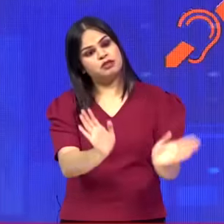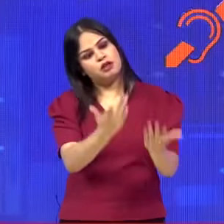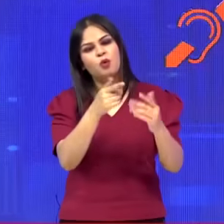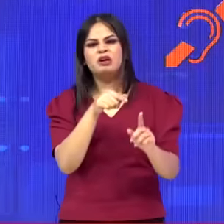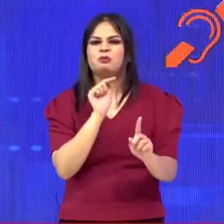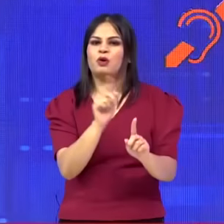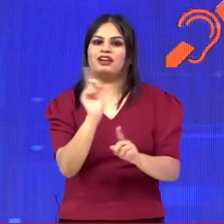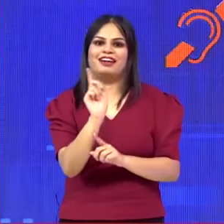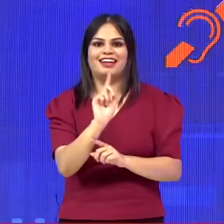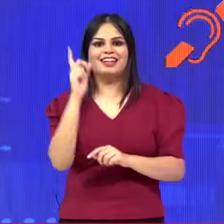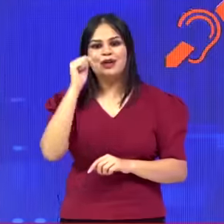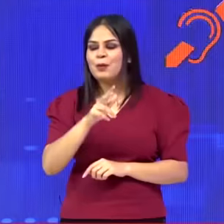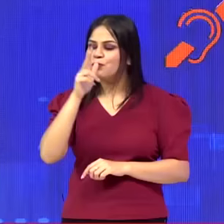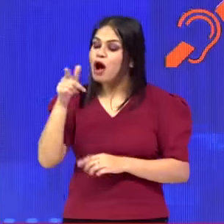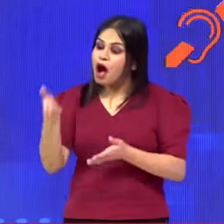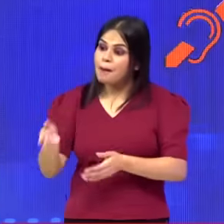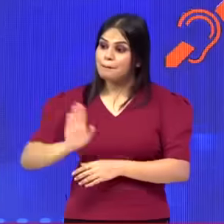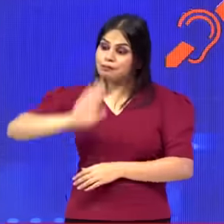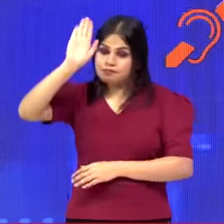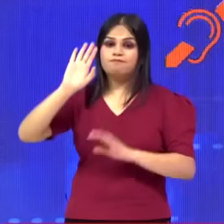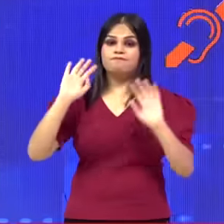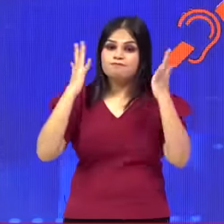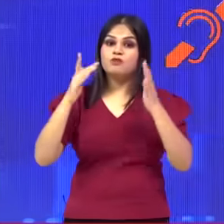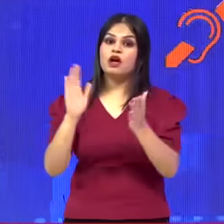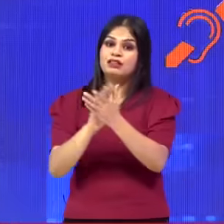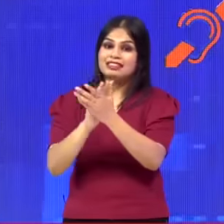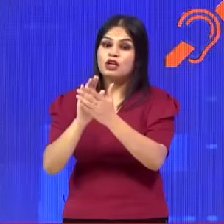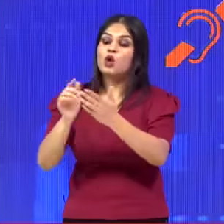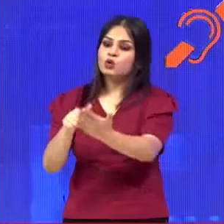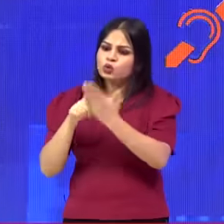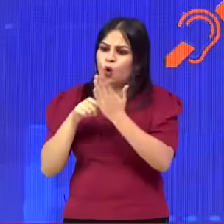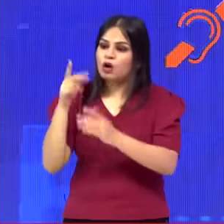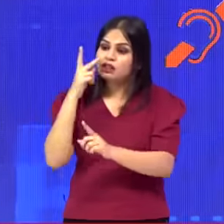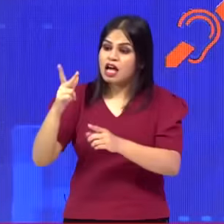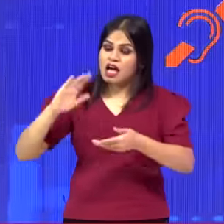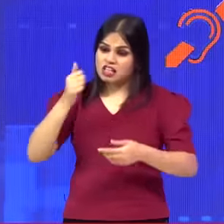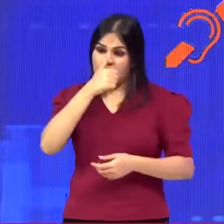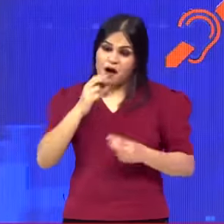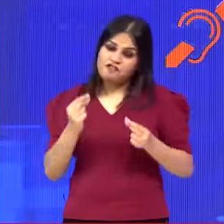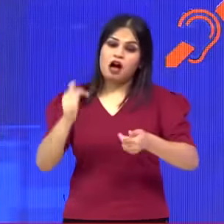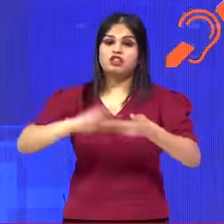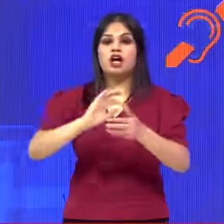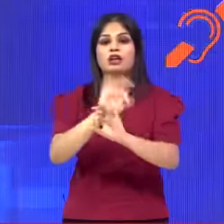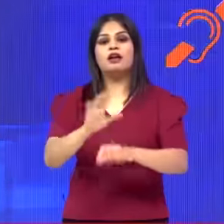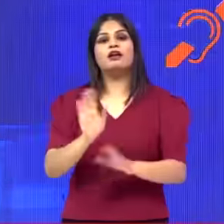आप लोग ताली बजा के बताइए और हाथ उठा के बताइए, कितने लोग चाहते हैं कि सलमान खान जल्दी से जल्दी शादी कर लें?